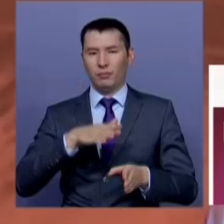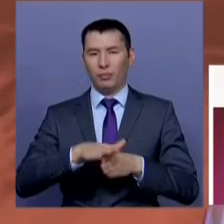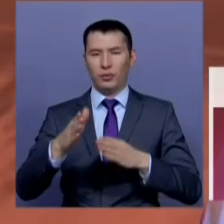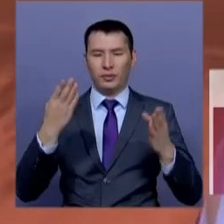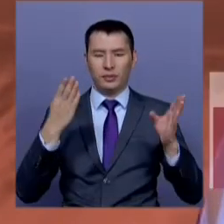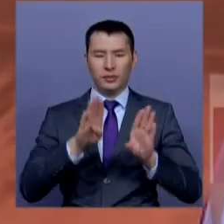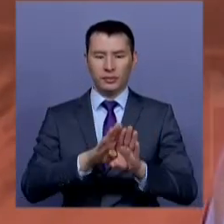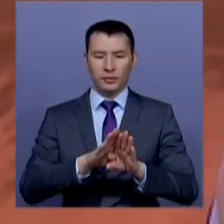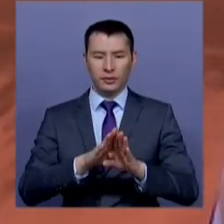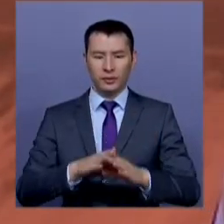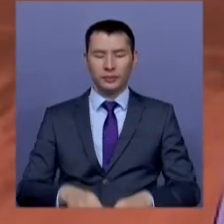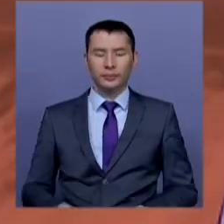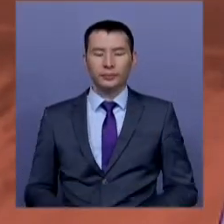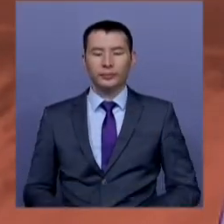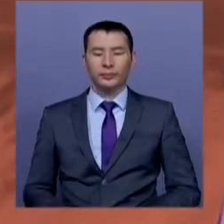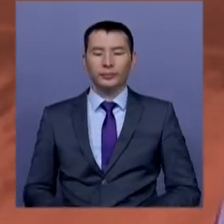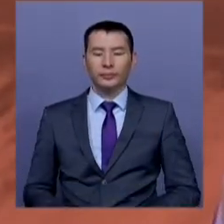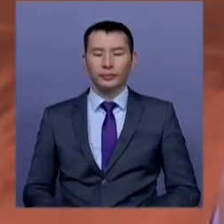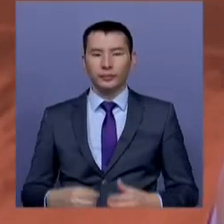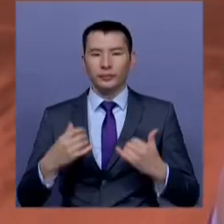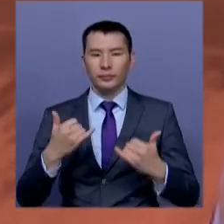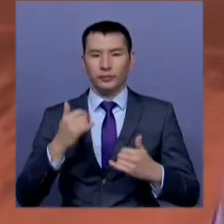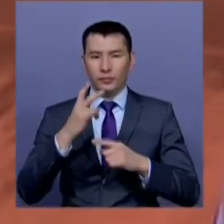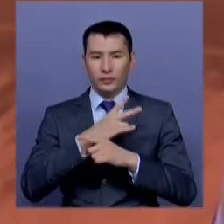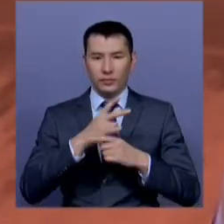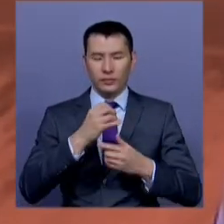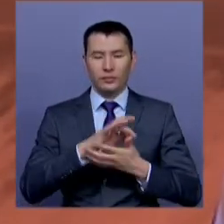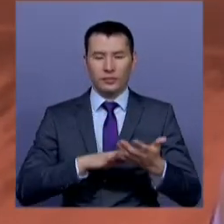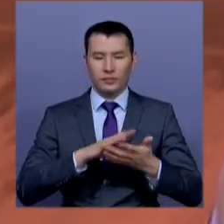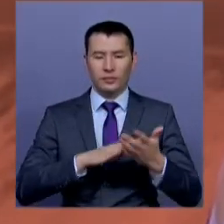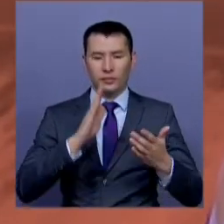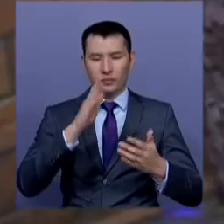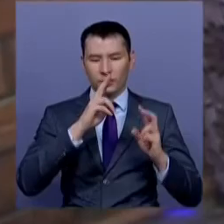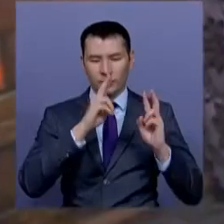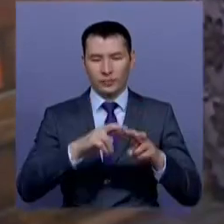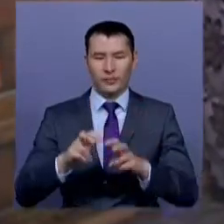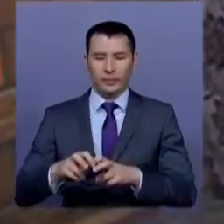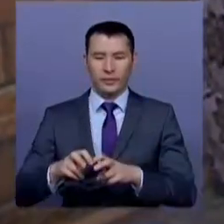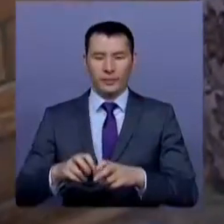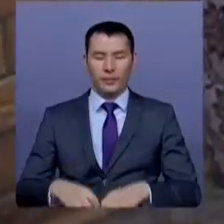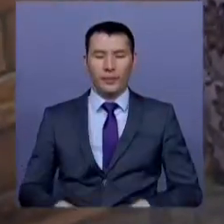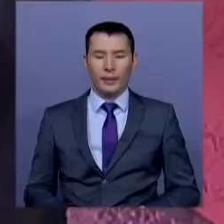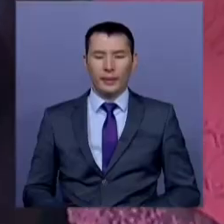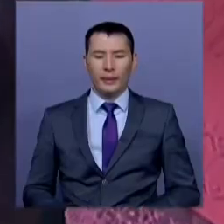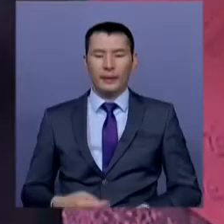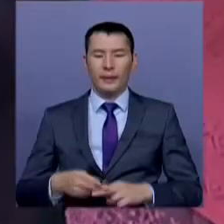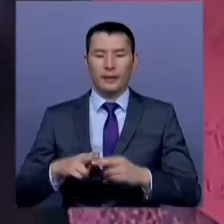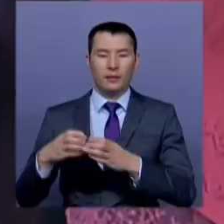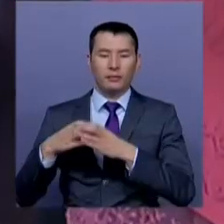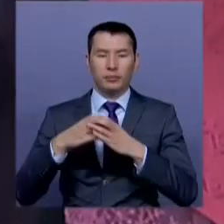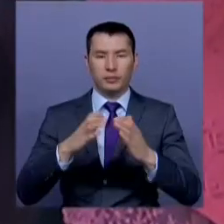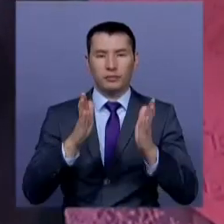Ночной рейд сегодня мы провели. И также эта работа будет продолжаться на постоянной основе. Члены рабочей группы призывают